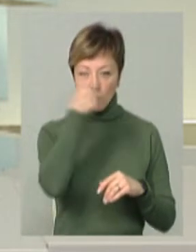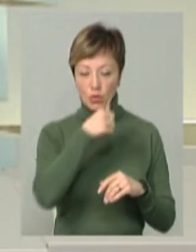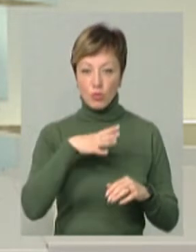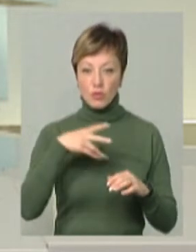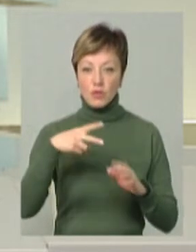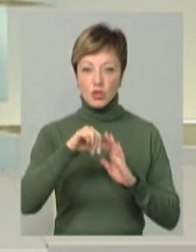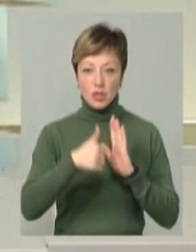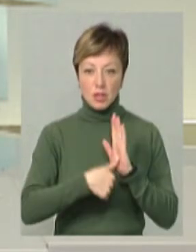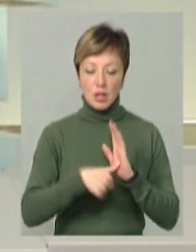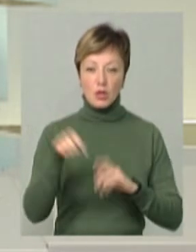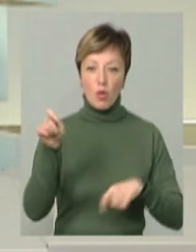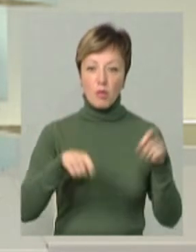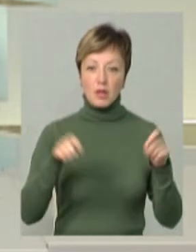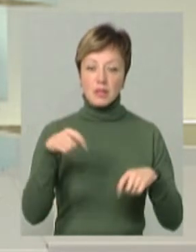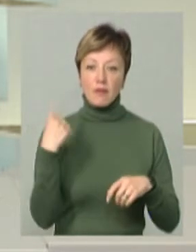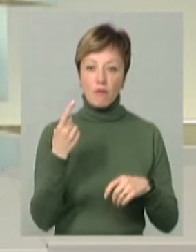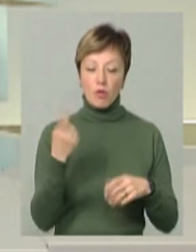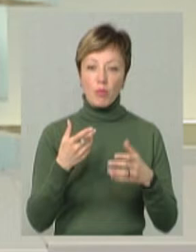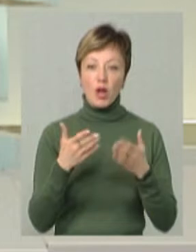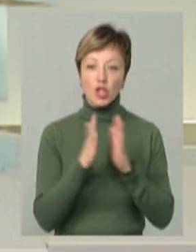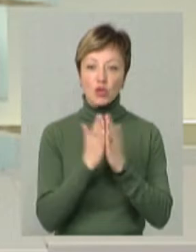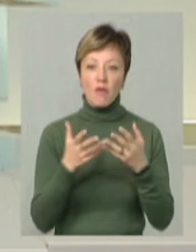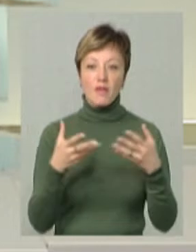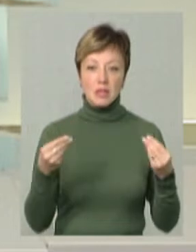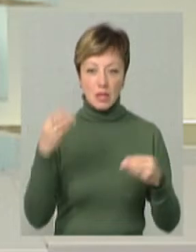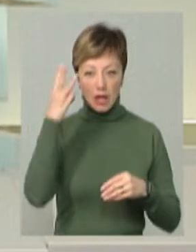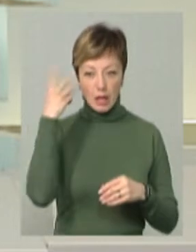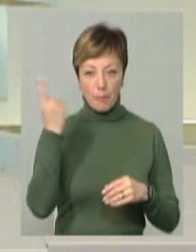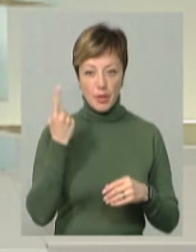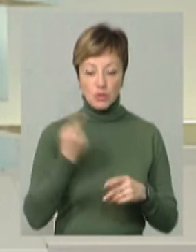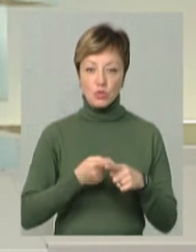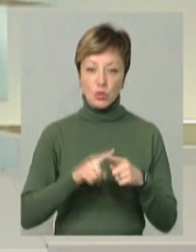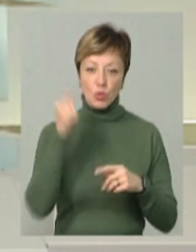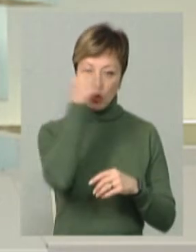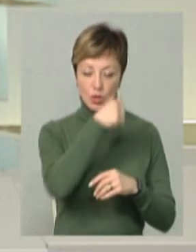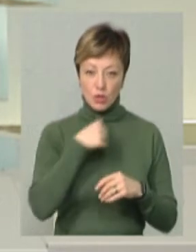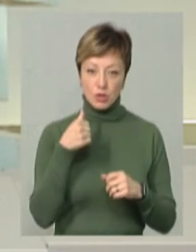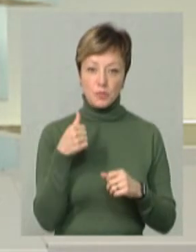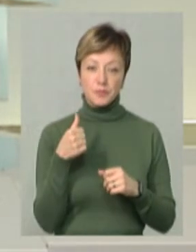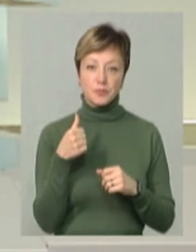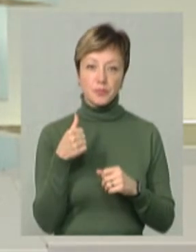був 16-й обласний форум «Книжкова весна» на Хмельниччині. В цьогоріч